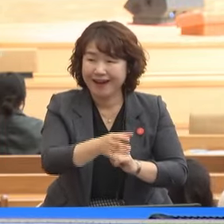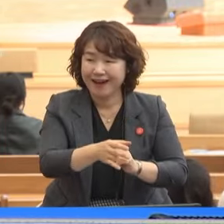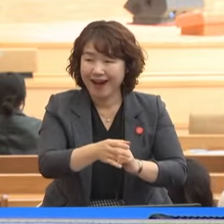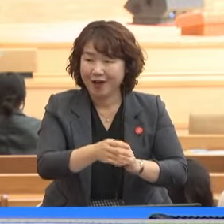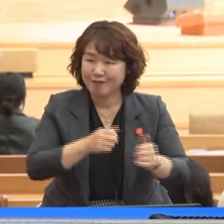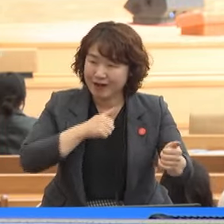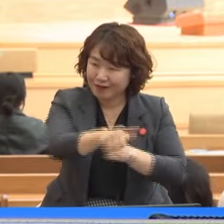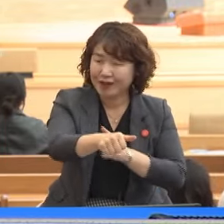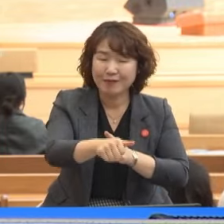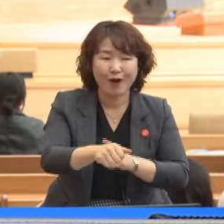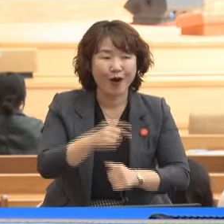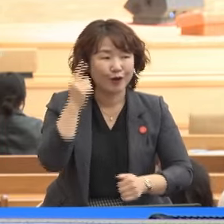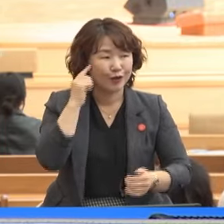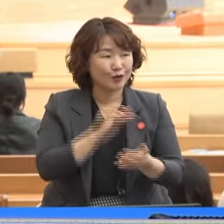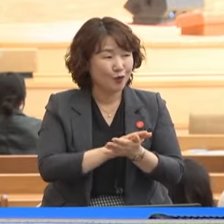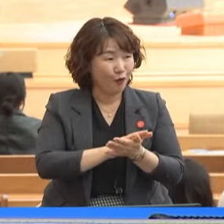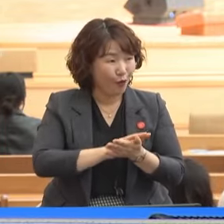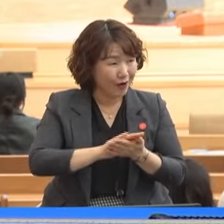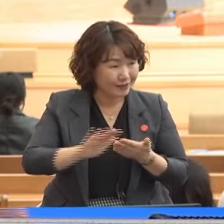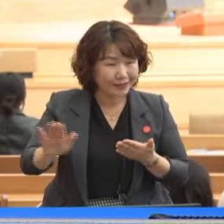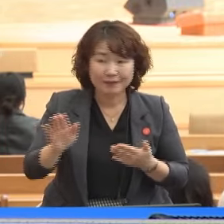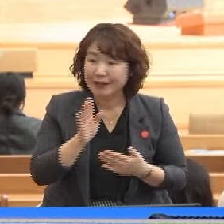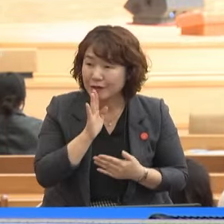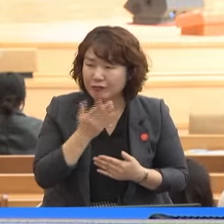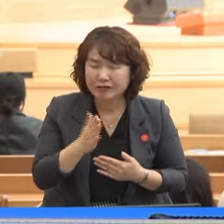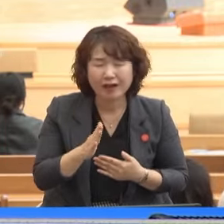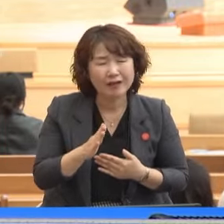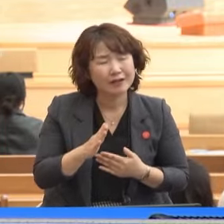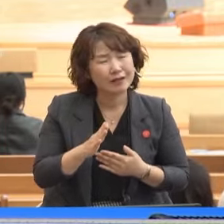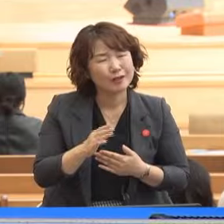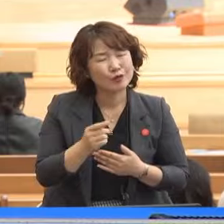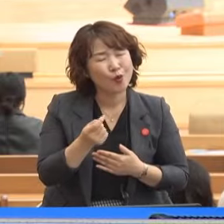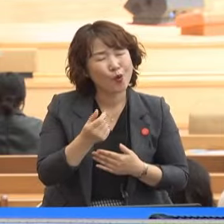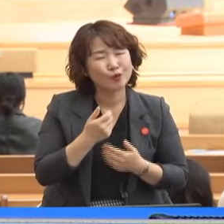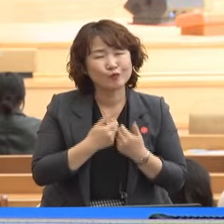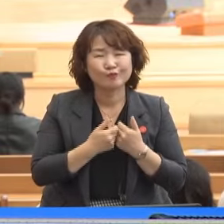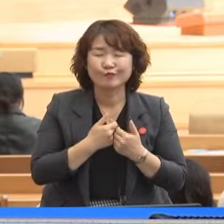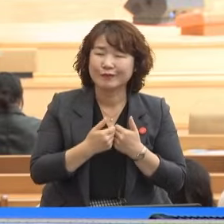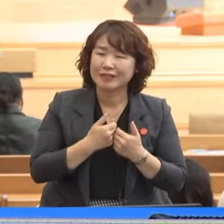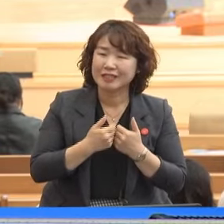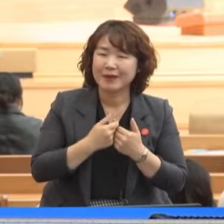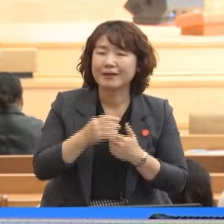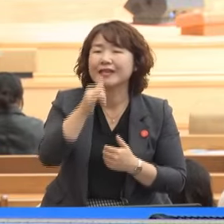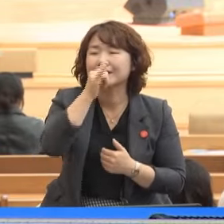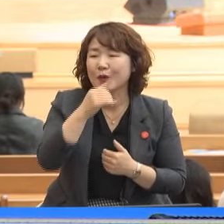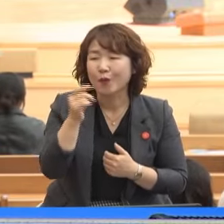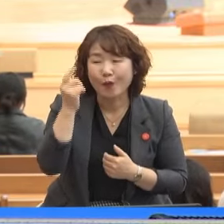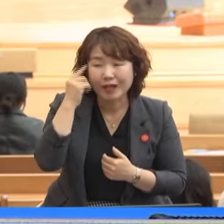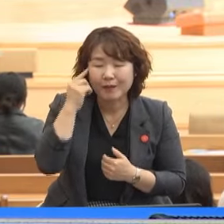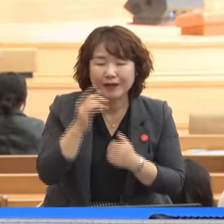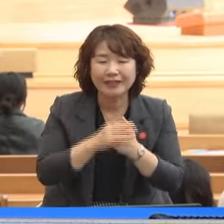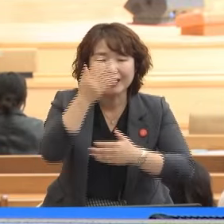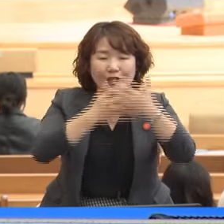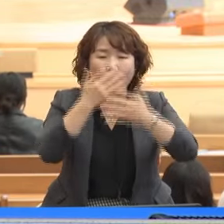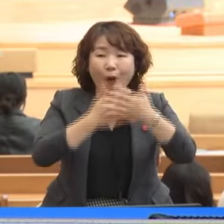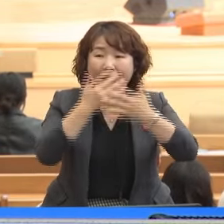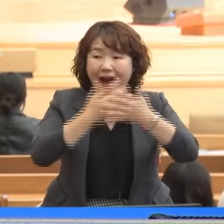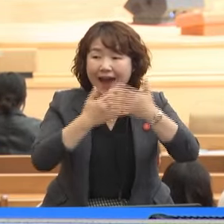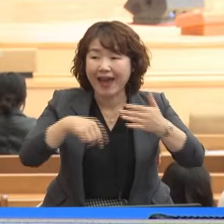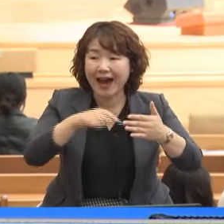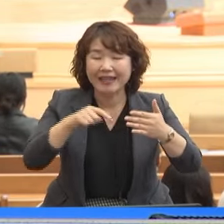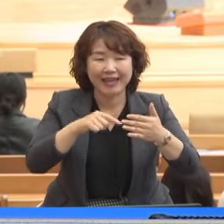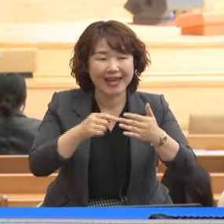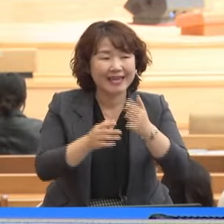그렇잖아요. 그래도 영찝찝해. 뭐냐, 이 영화의 배경이 되어지는 그 도시,